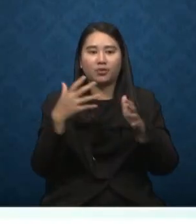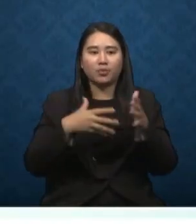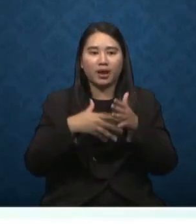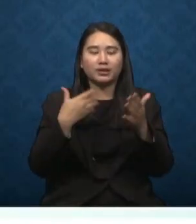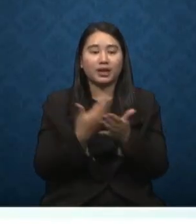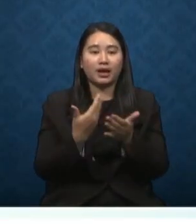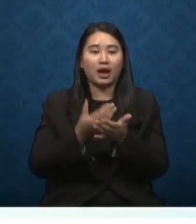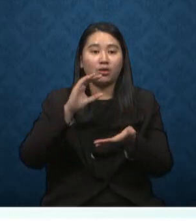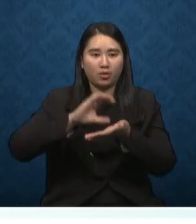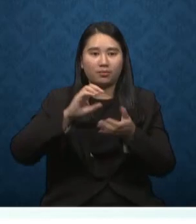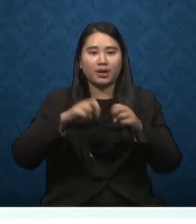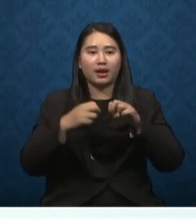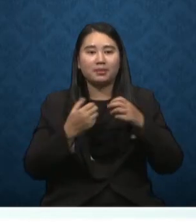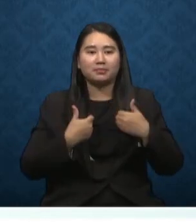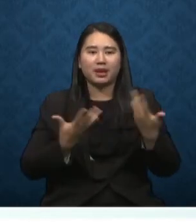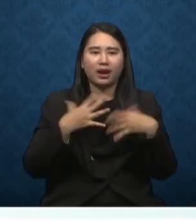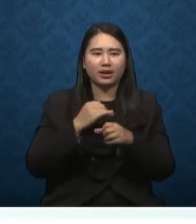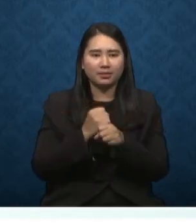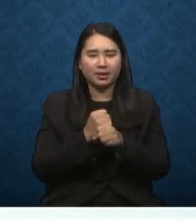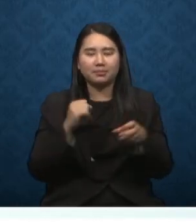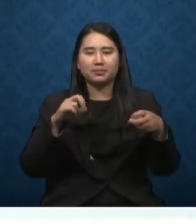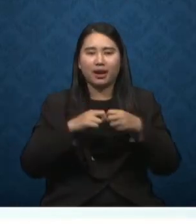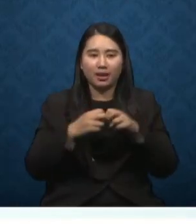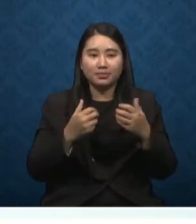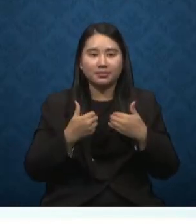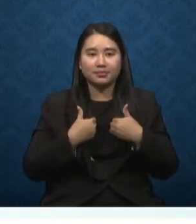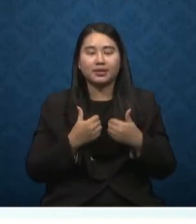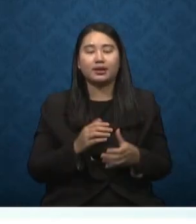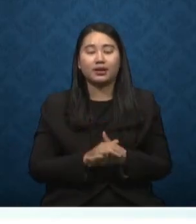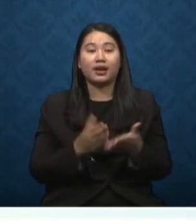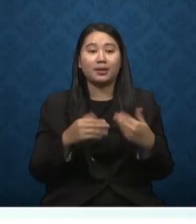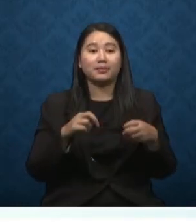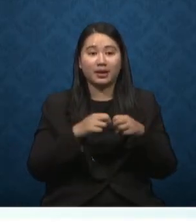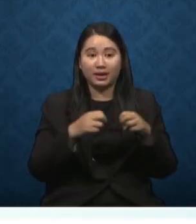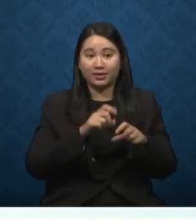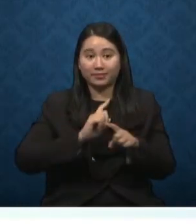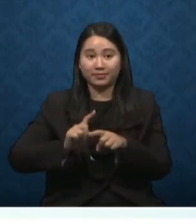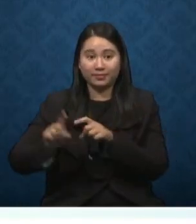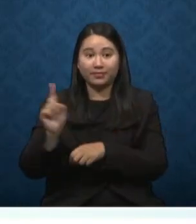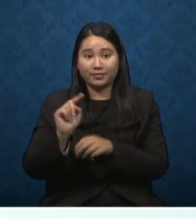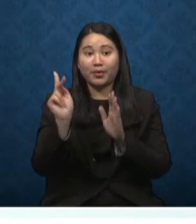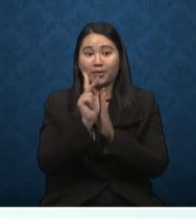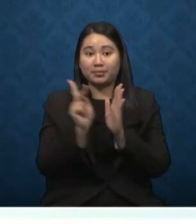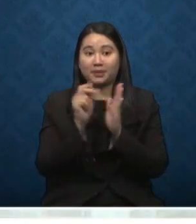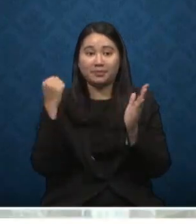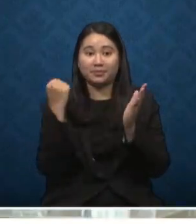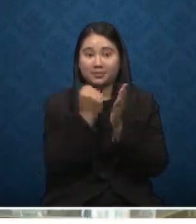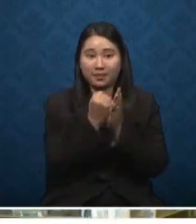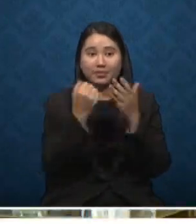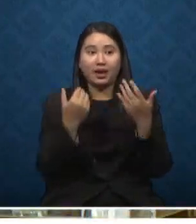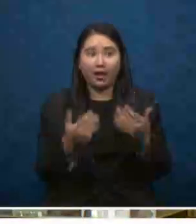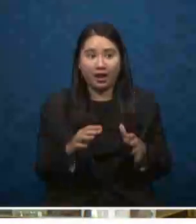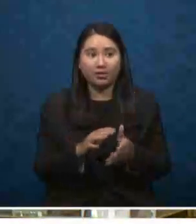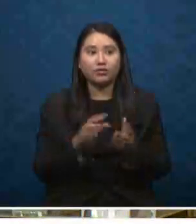ณมีปัญหาเรื่องการประสานแล้วยังไม่ได้ผลนะครับปัญหาต่างๆอันนี้นะครับถ้าออกเป็นกฎหมายนะครับพรบเสริมสร้าง